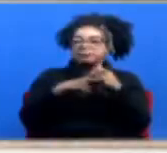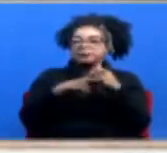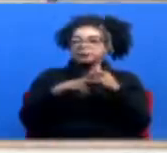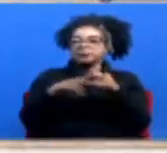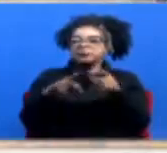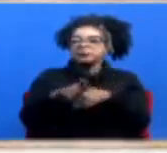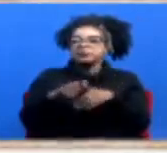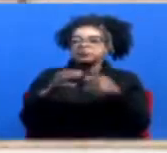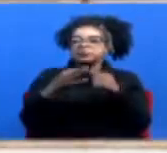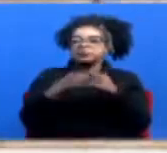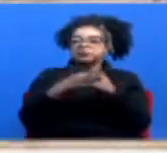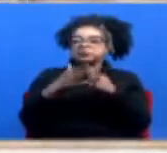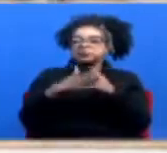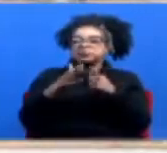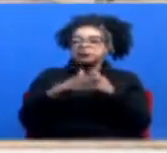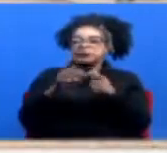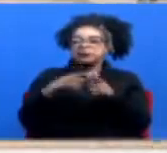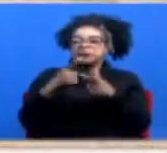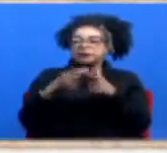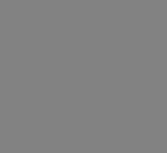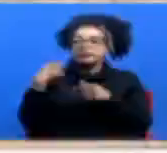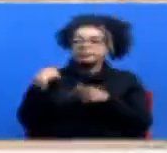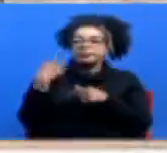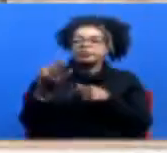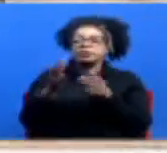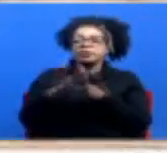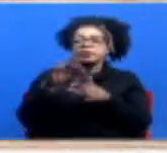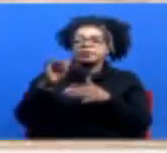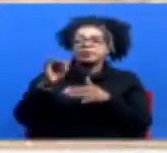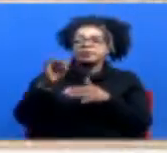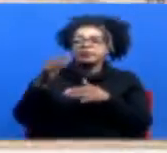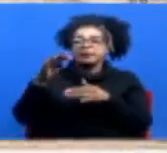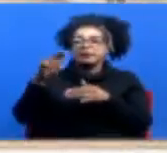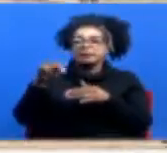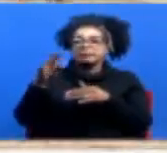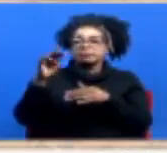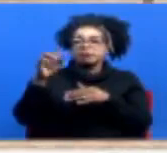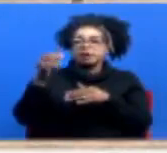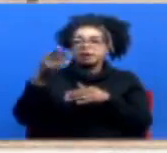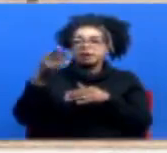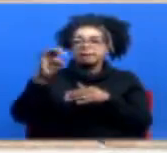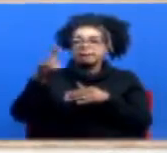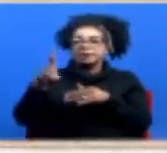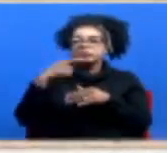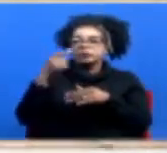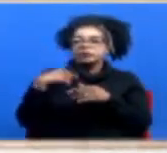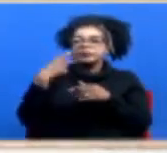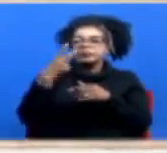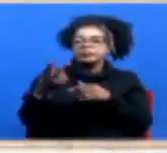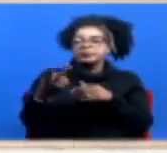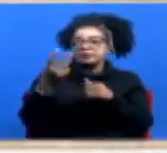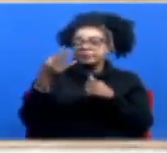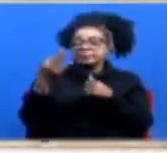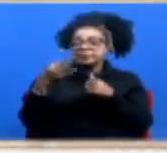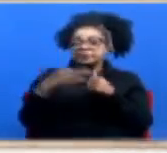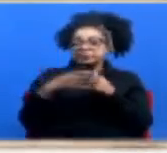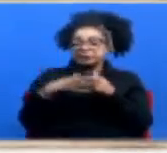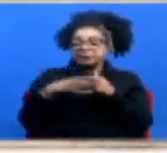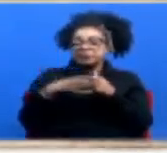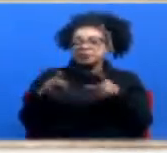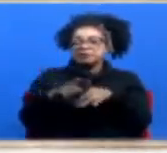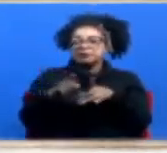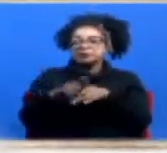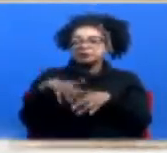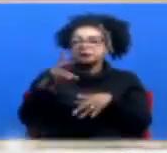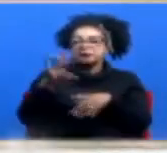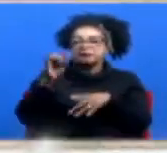317.89 na kufuatiwa kwa nafasi ya tatu na Ramadhan Mohamed aliyekuwa na alama 249.21. Wakati huo huo, Kelvin Gugwa